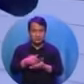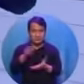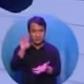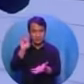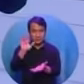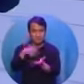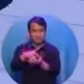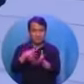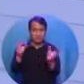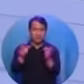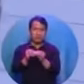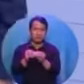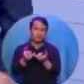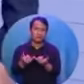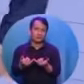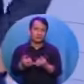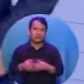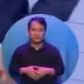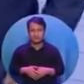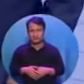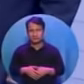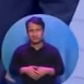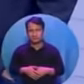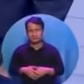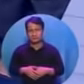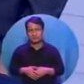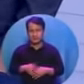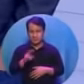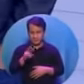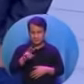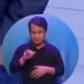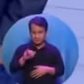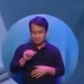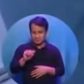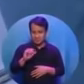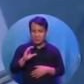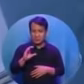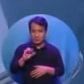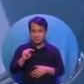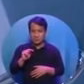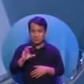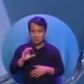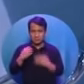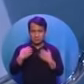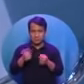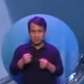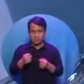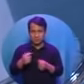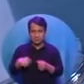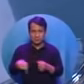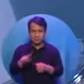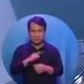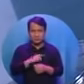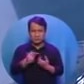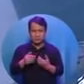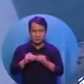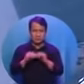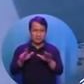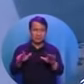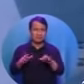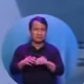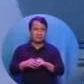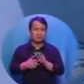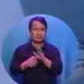75,000 pesos. Patas na pamamahayag. Paitasing. Paitasing lang malakas sa panahon ng